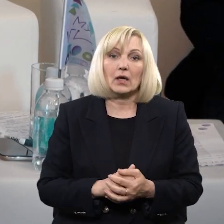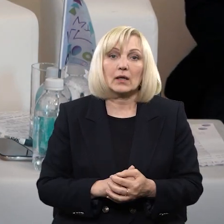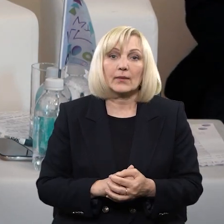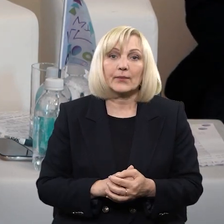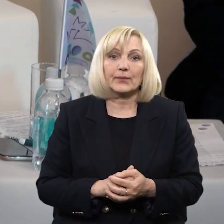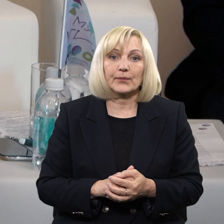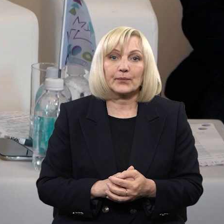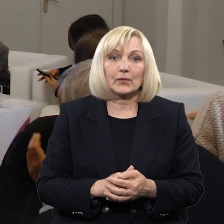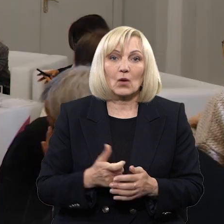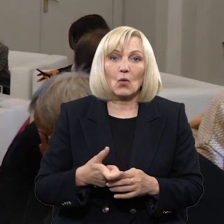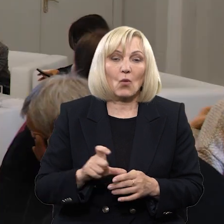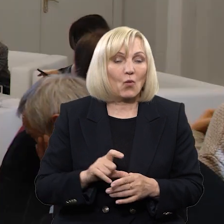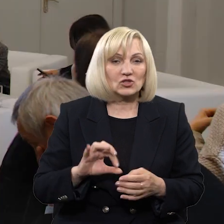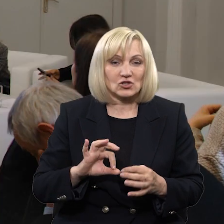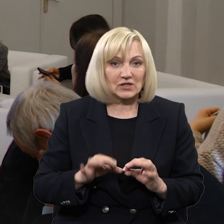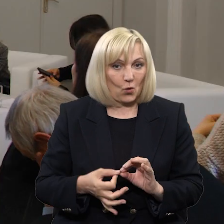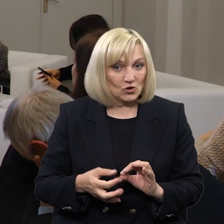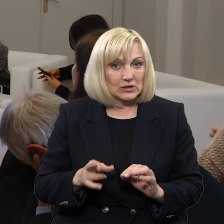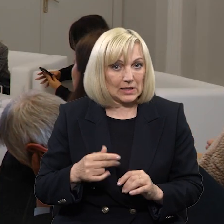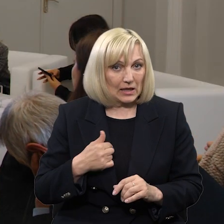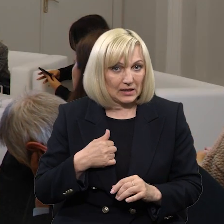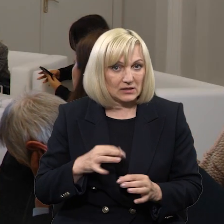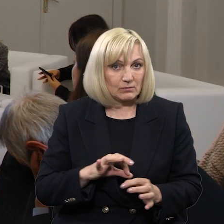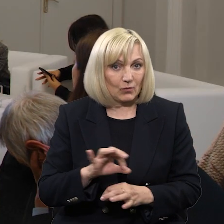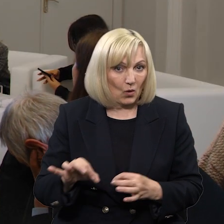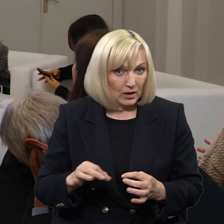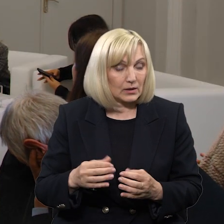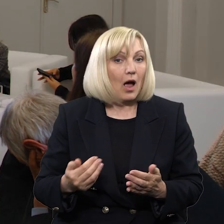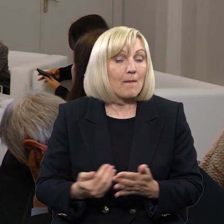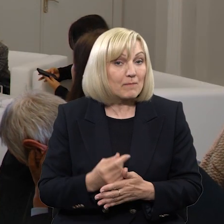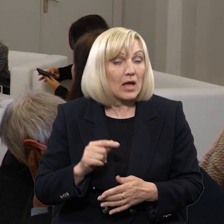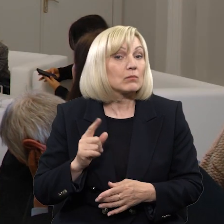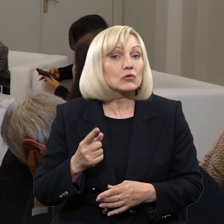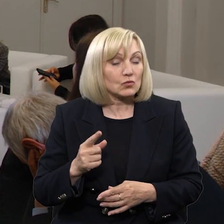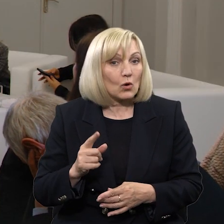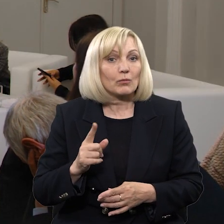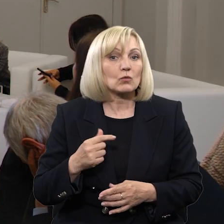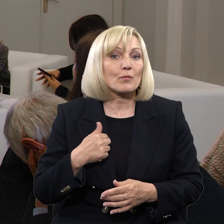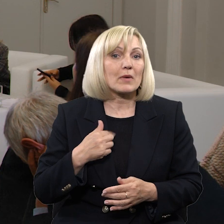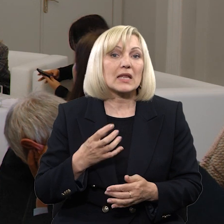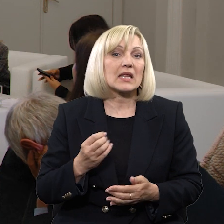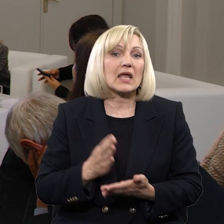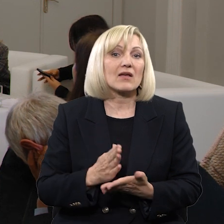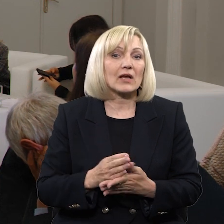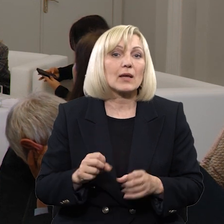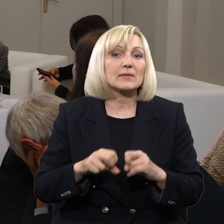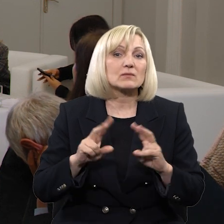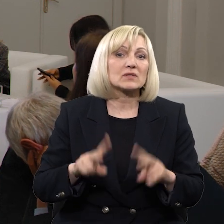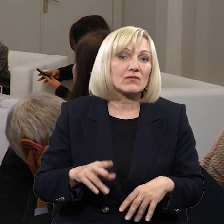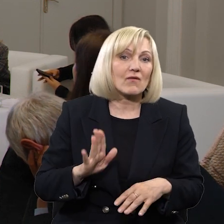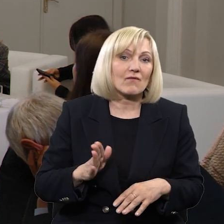а очень сложный для нас проект опять-таки потому что мы не являемся